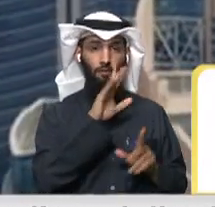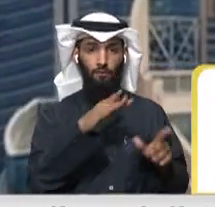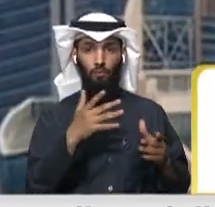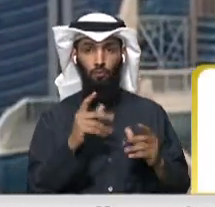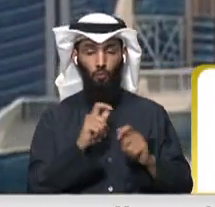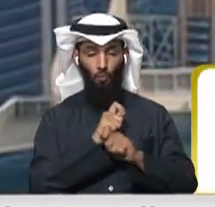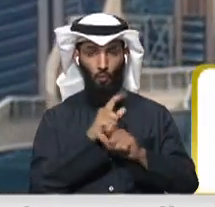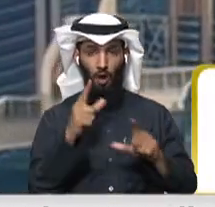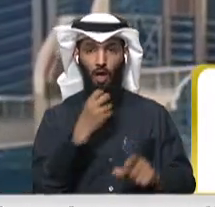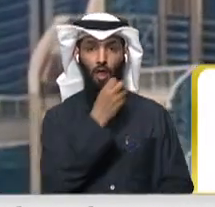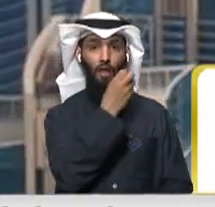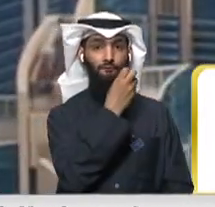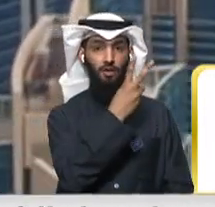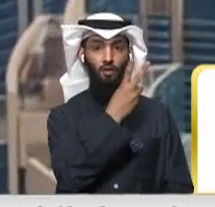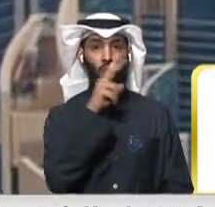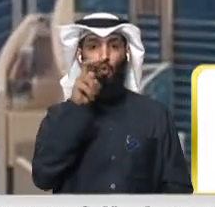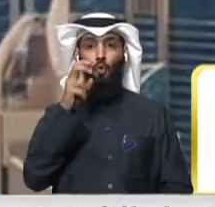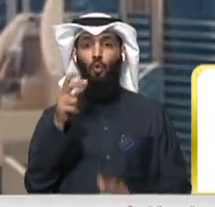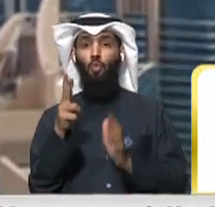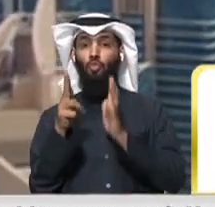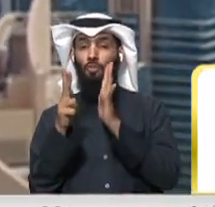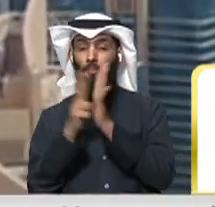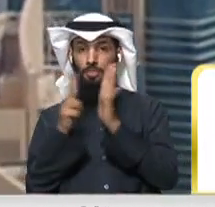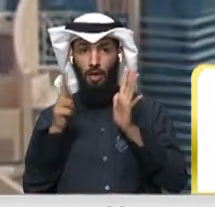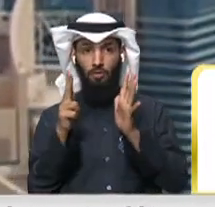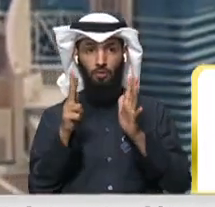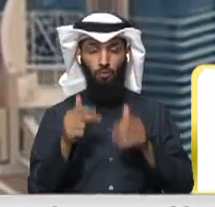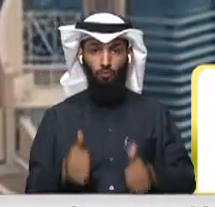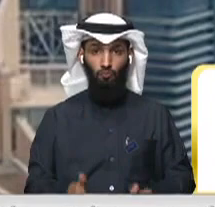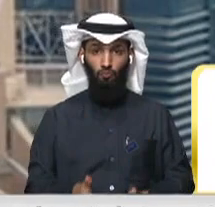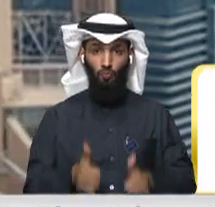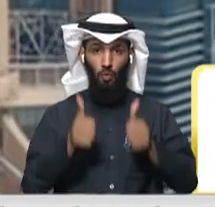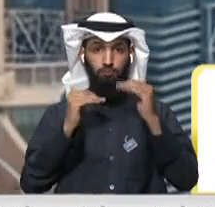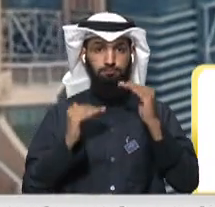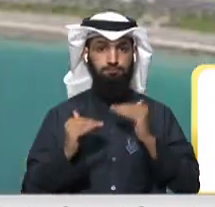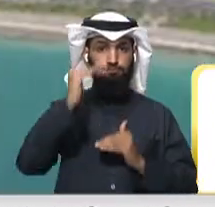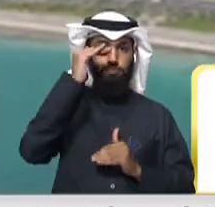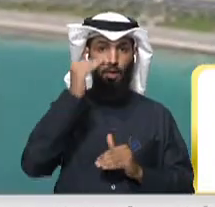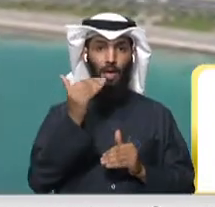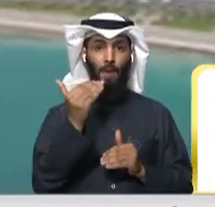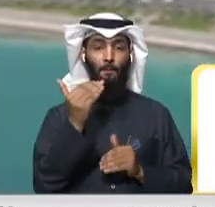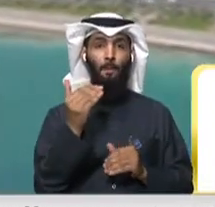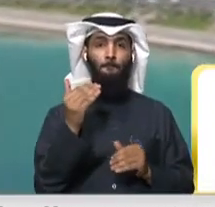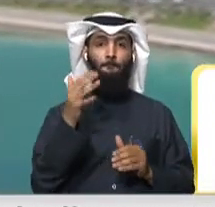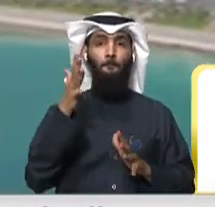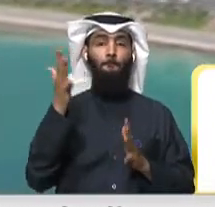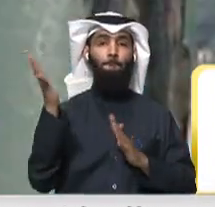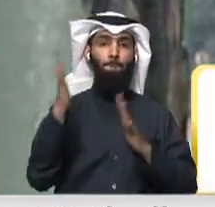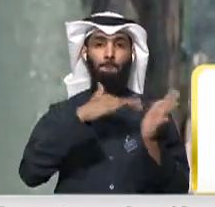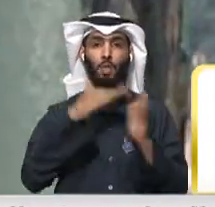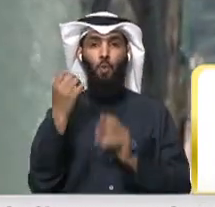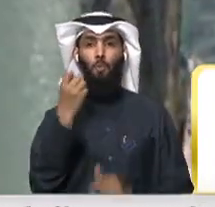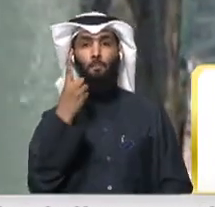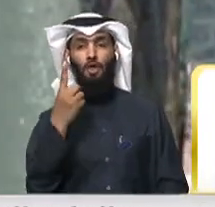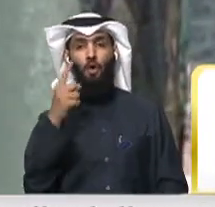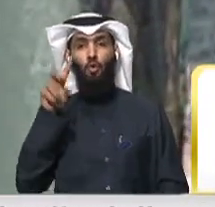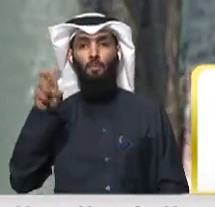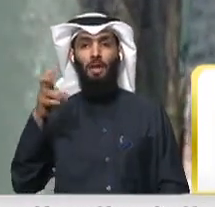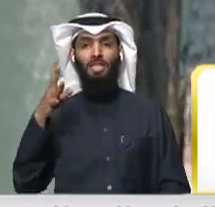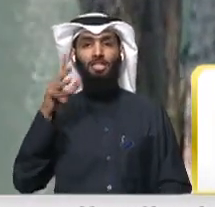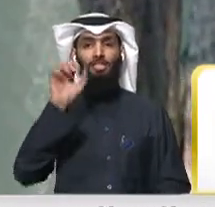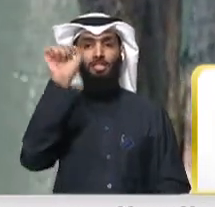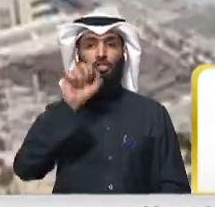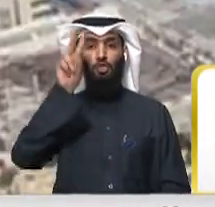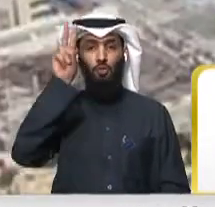عام 2018 مسجلا مليار و180 مليون دولار